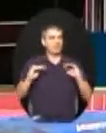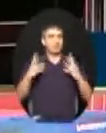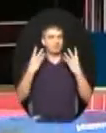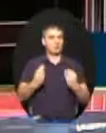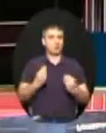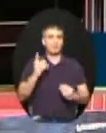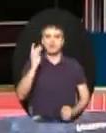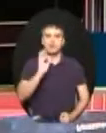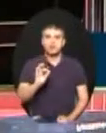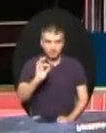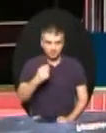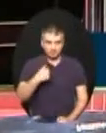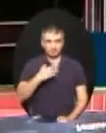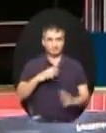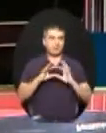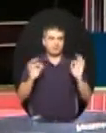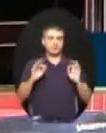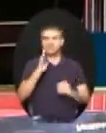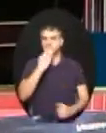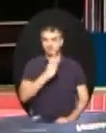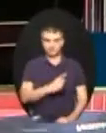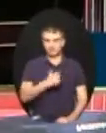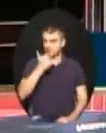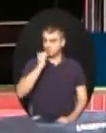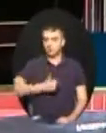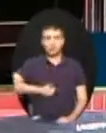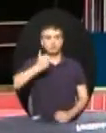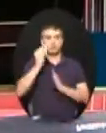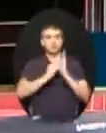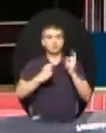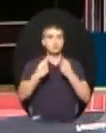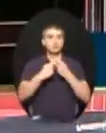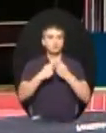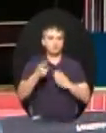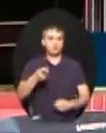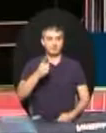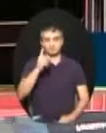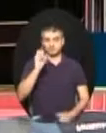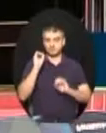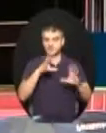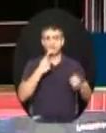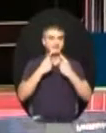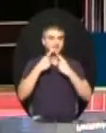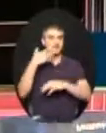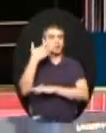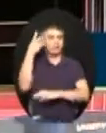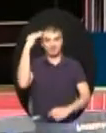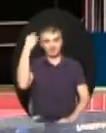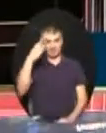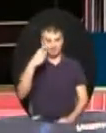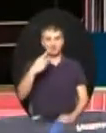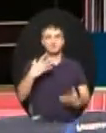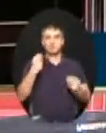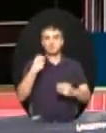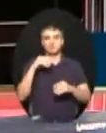טוב. ובכל זאת, אני רוצה להתחיל דווקא בצביעות. אתמול ראש הרשימה המשותפת, זה שזנח את השיח הלאומי הפלסטיני,